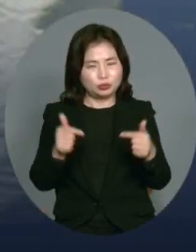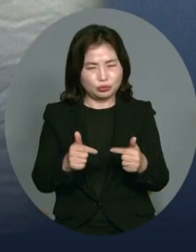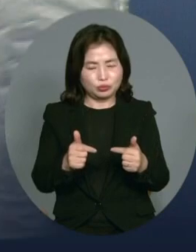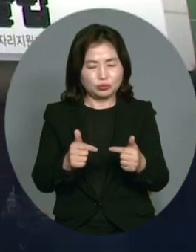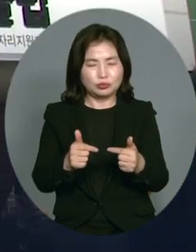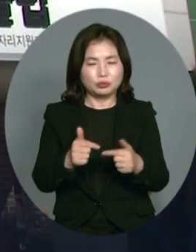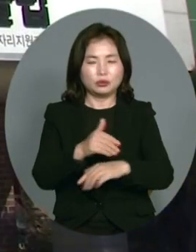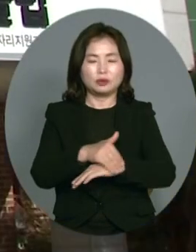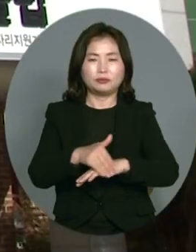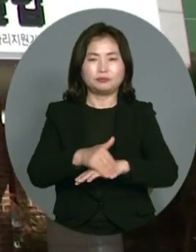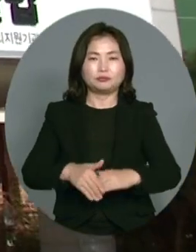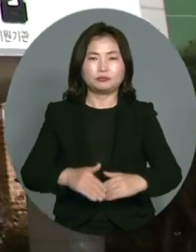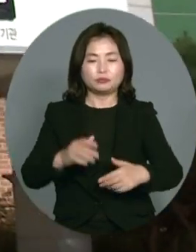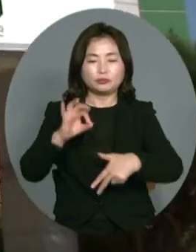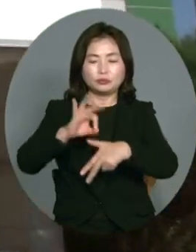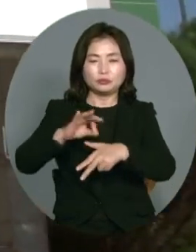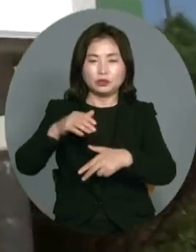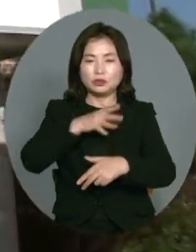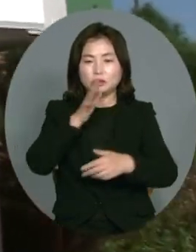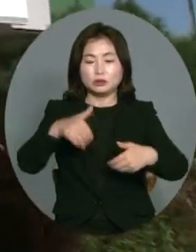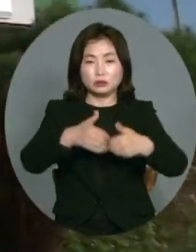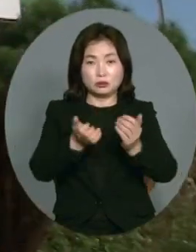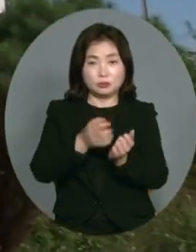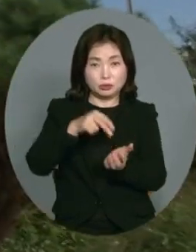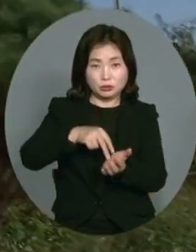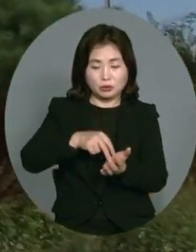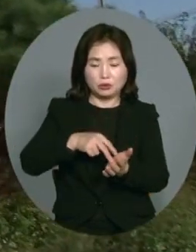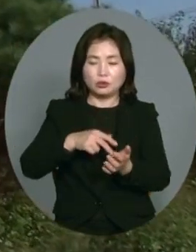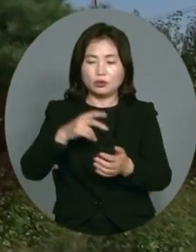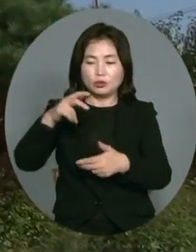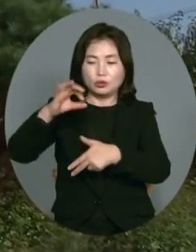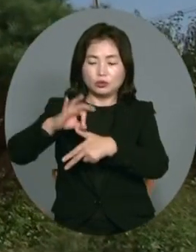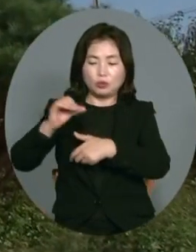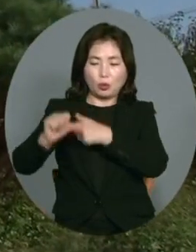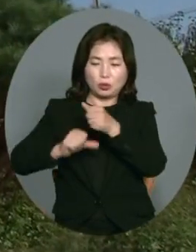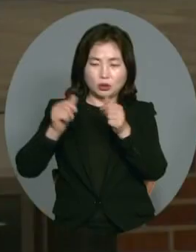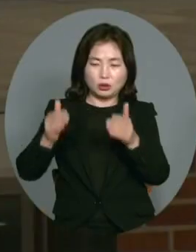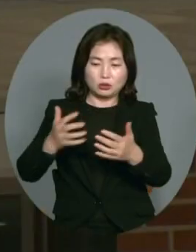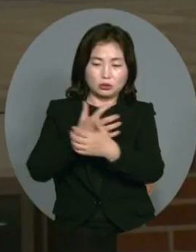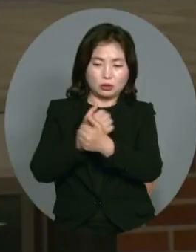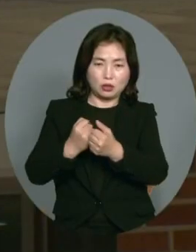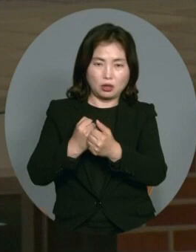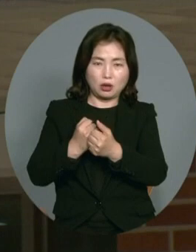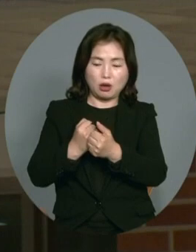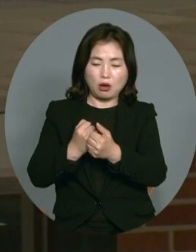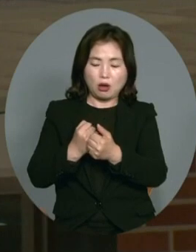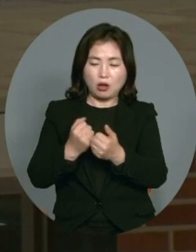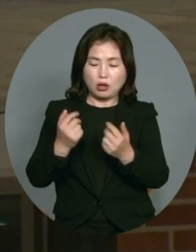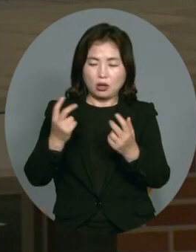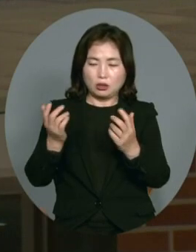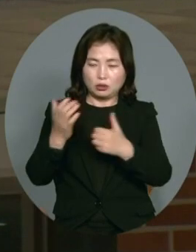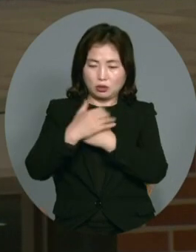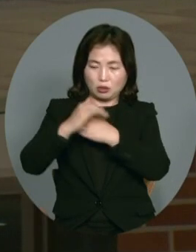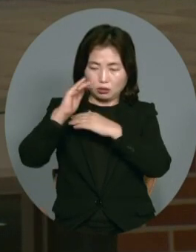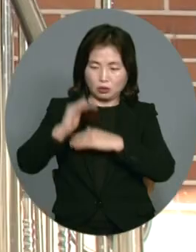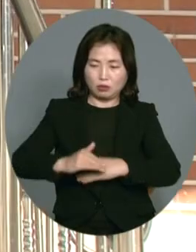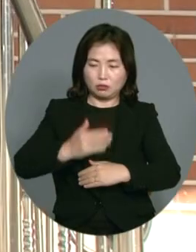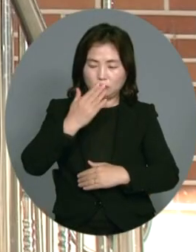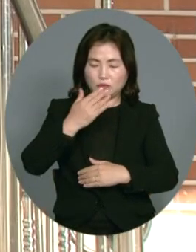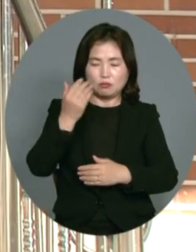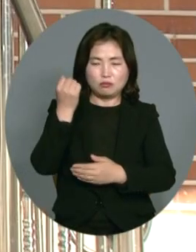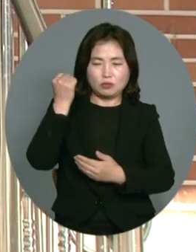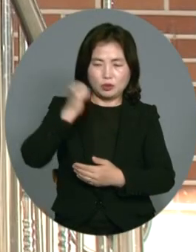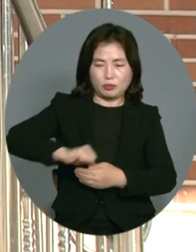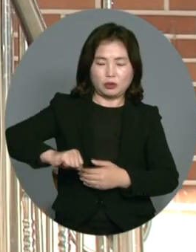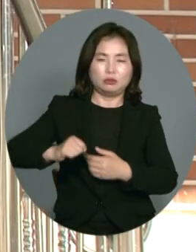사업으로. 울진 시니어 클럽 측은 울진군이 5년간 체결된 위수탁 계약 내용을 일방적으로